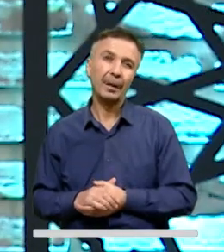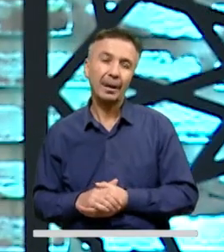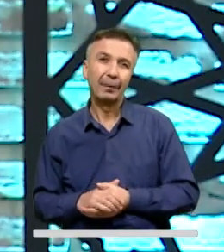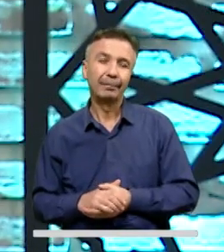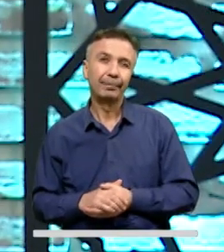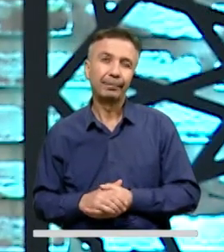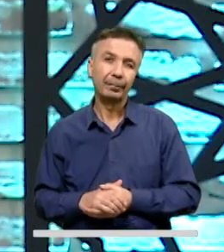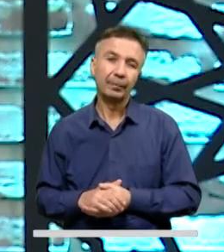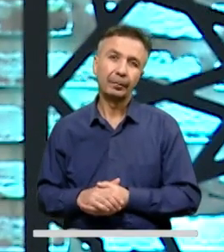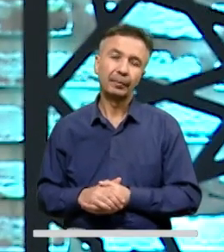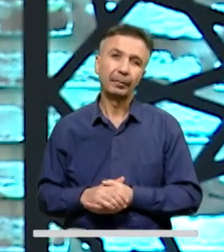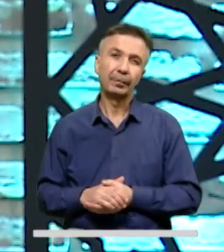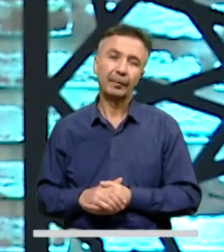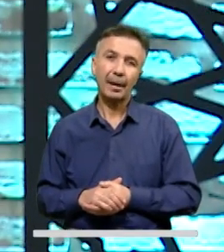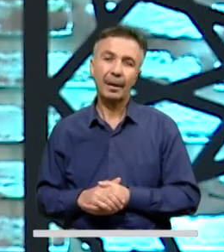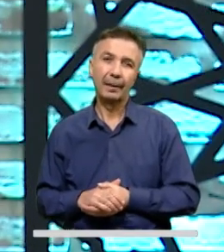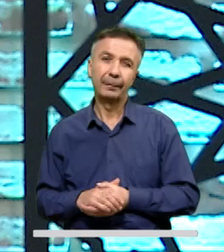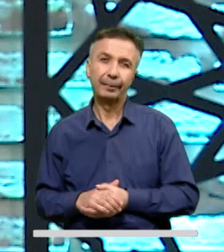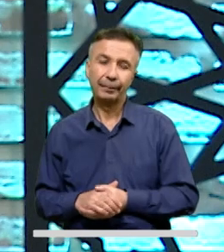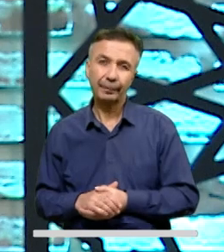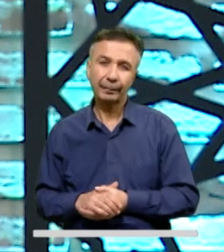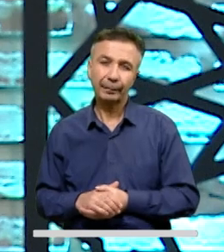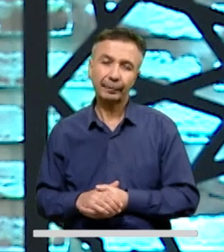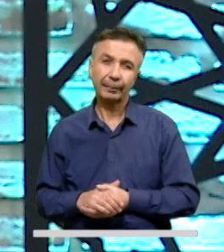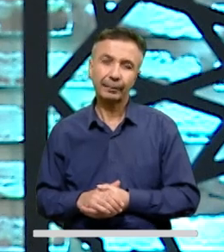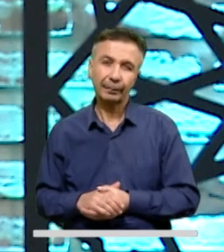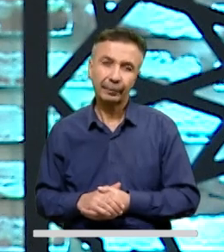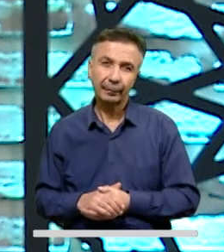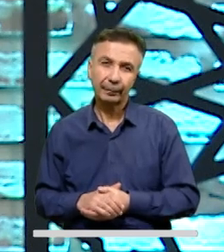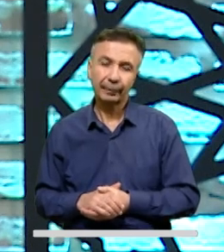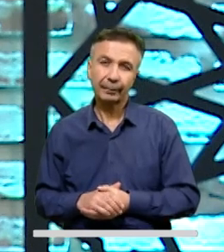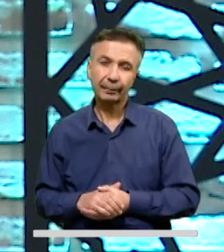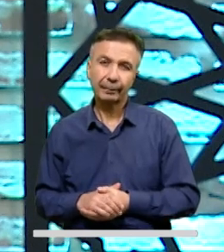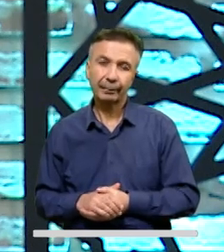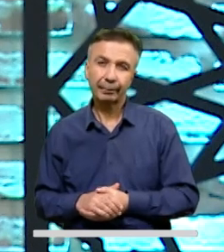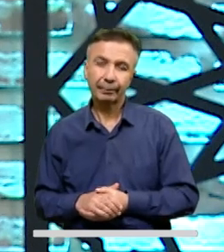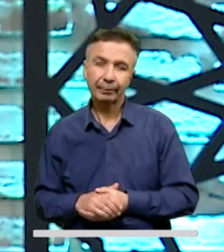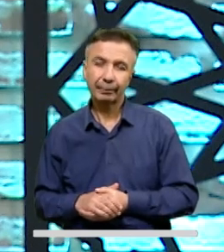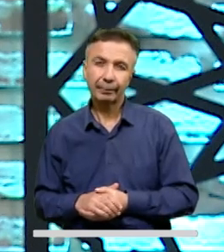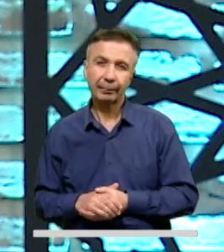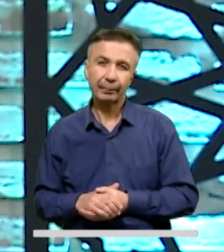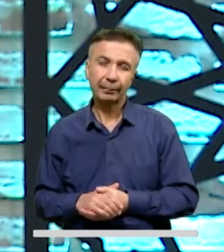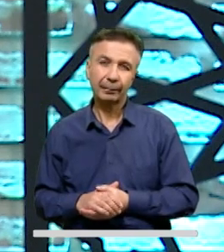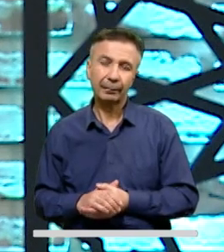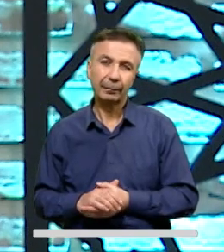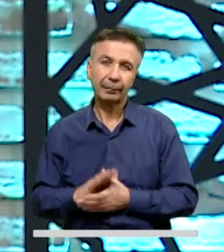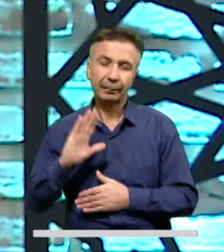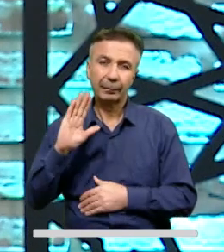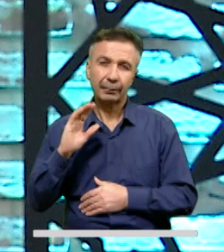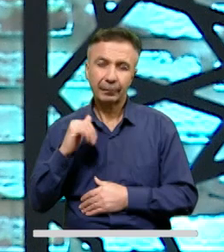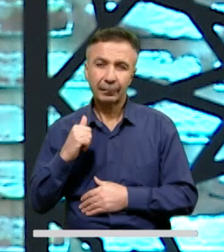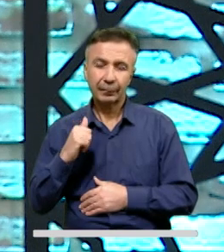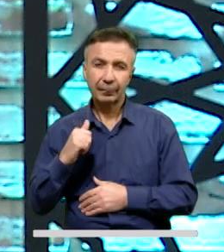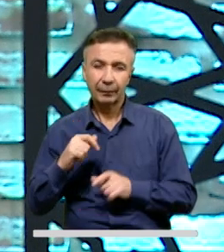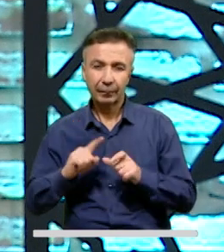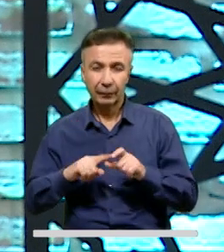yıkadığında zaten yine çok büyük ağrılar çekiyor. Evet, ağrıları çok fazla oluyor. 5-6 tane çorap giymesine ve ilaç almasına